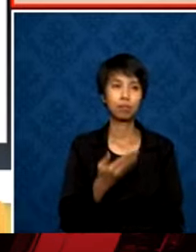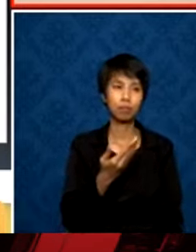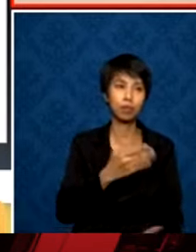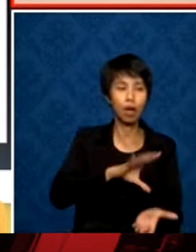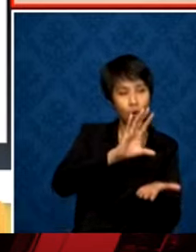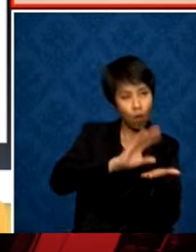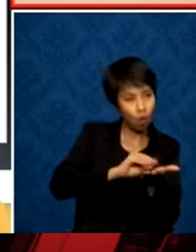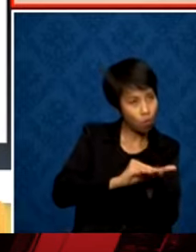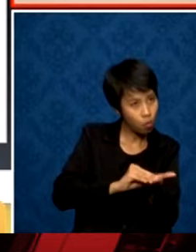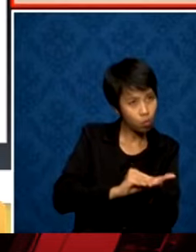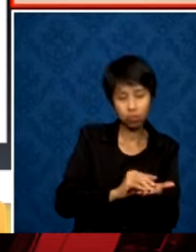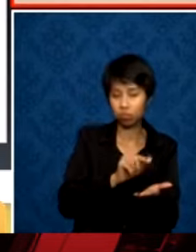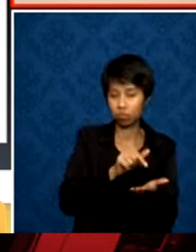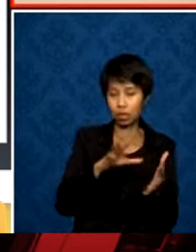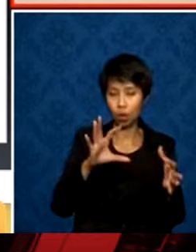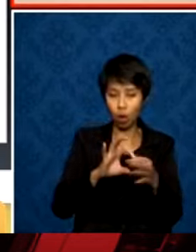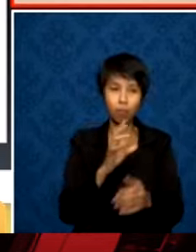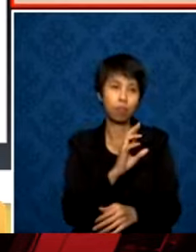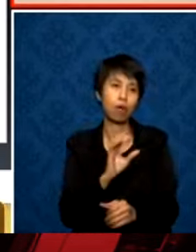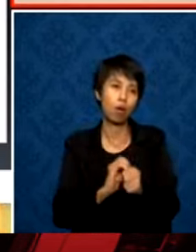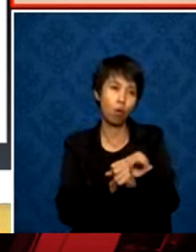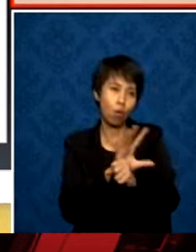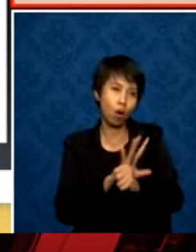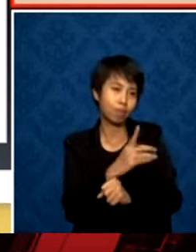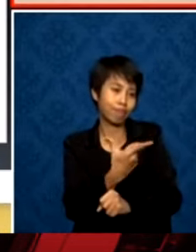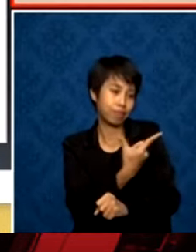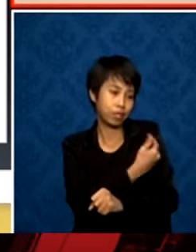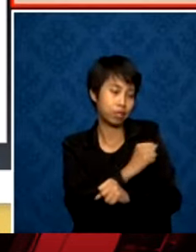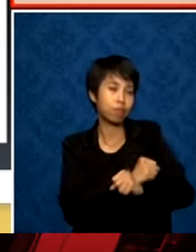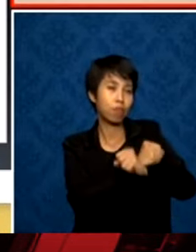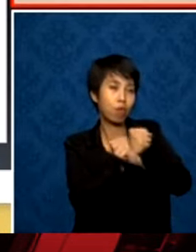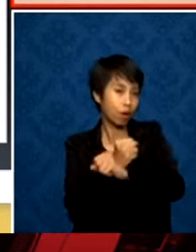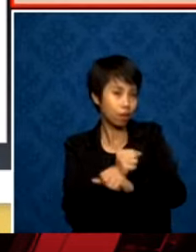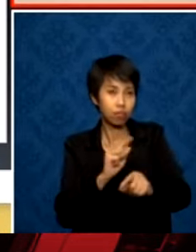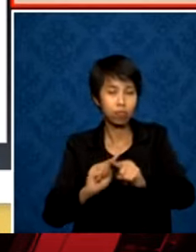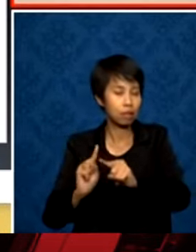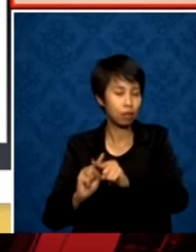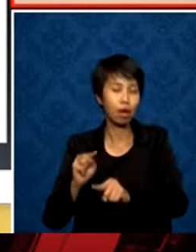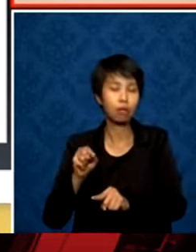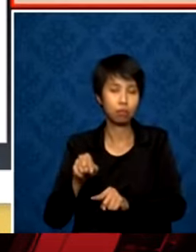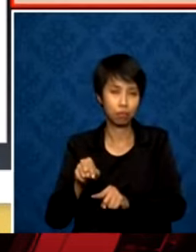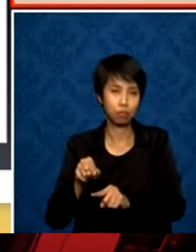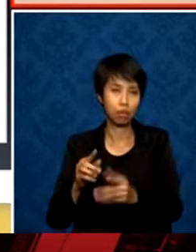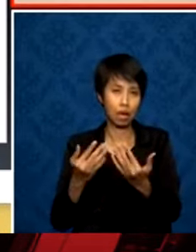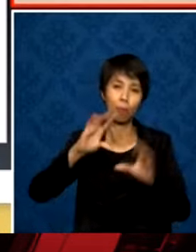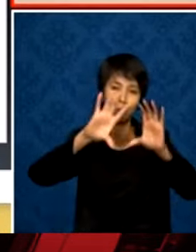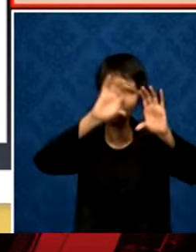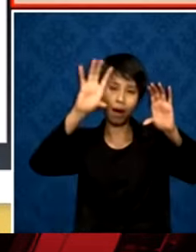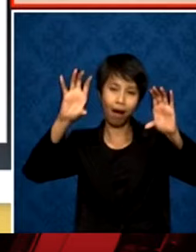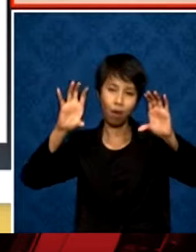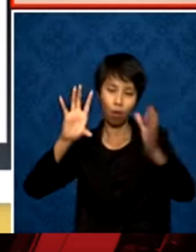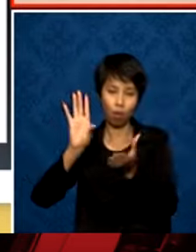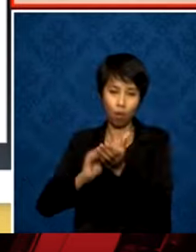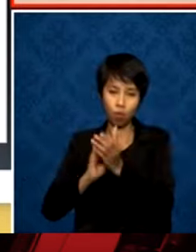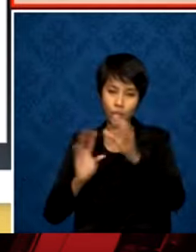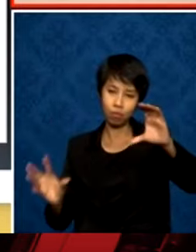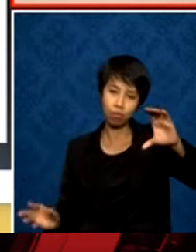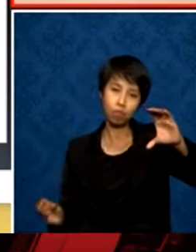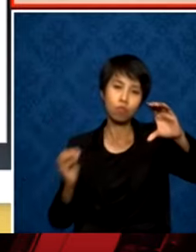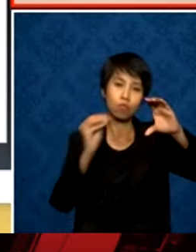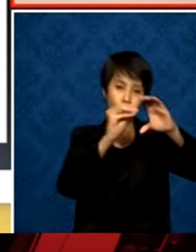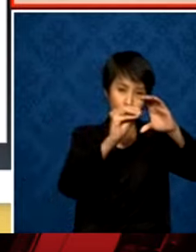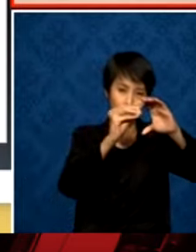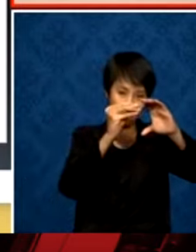Center Personnel Health Record Digital Disease Surveillance หรือ Financial Data Hub เนี่ยเราเอาไปเก็บไว้บนคลาวด์ครับแล้วก็มีระบบเชื่อมข้อมู